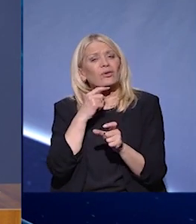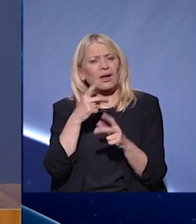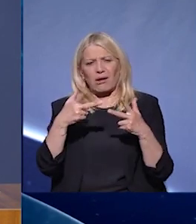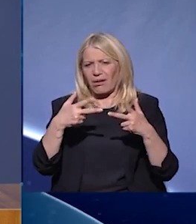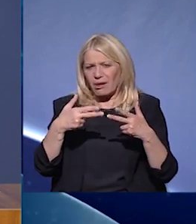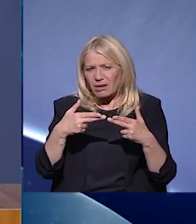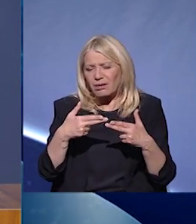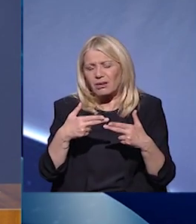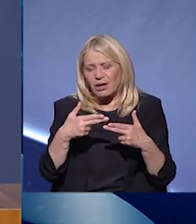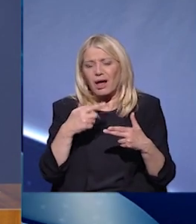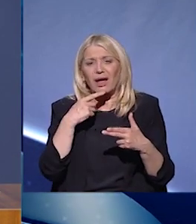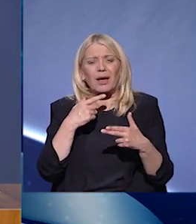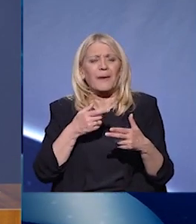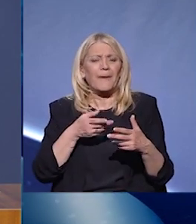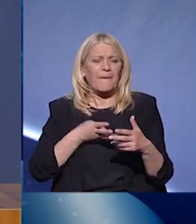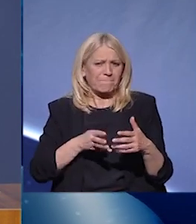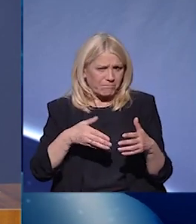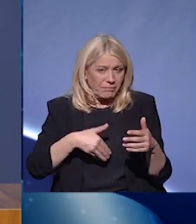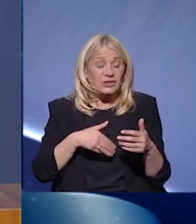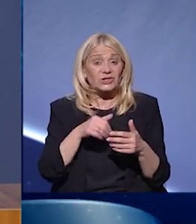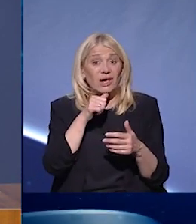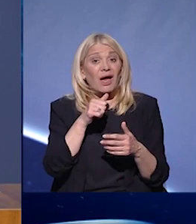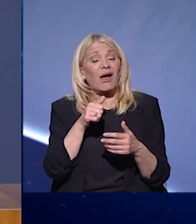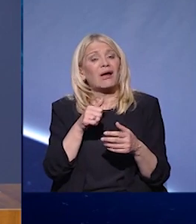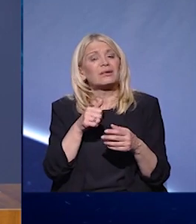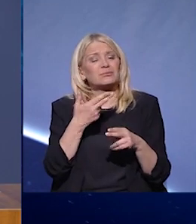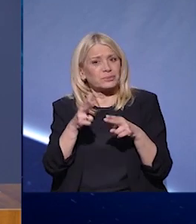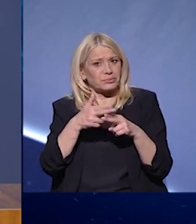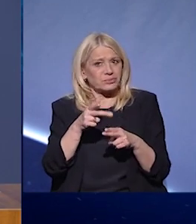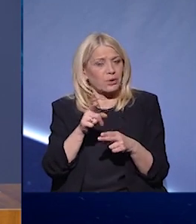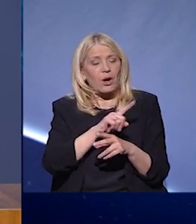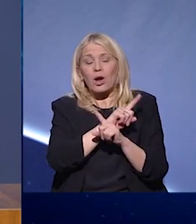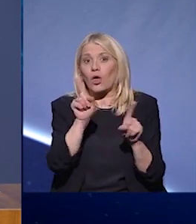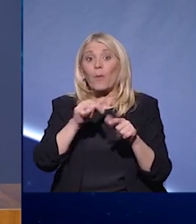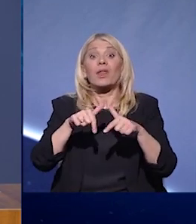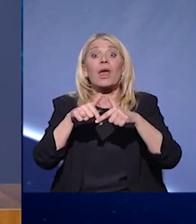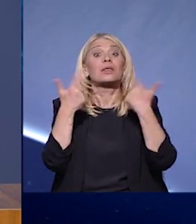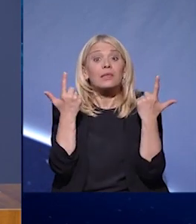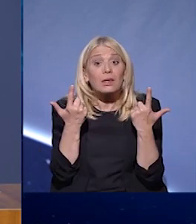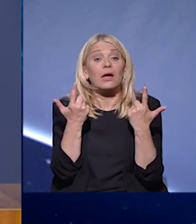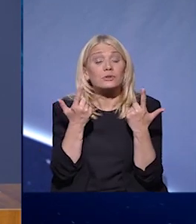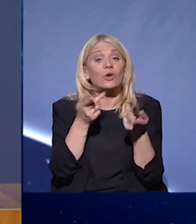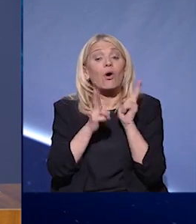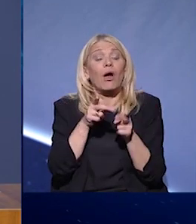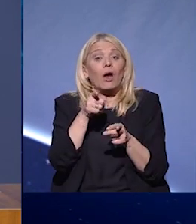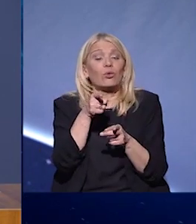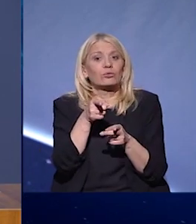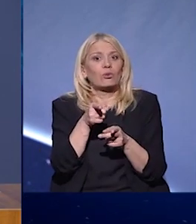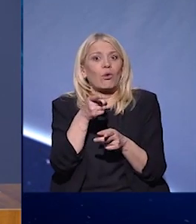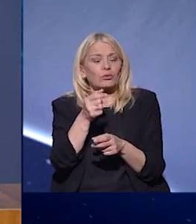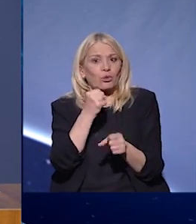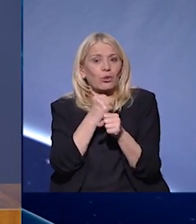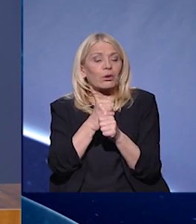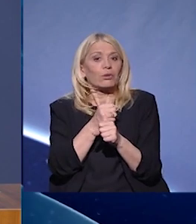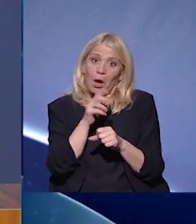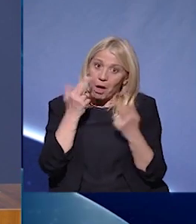karcinoma bešike, ispira se i da nikomu u stvari nije jasno kako to da to deluje,